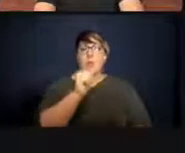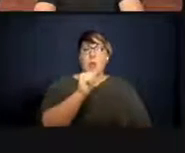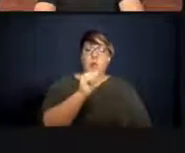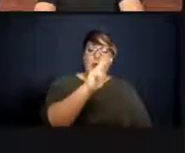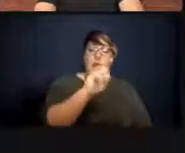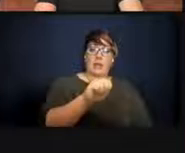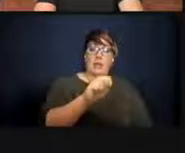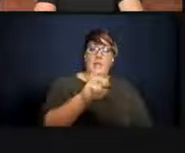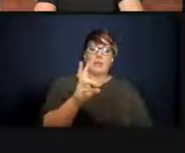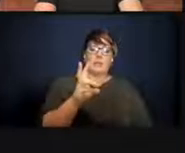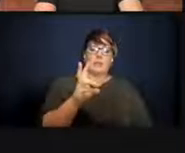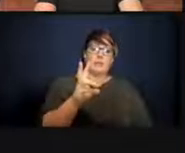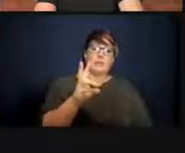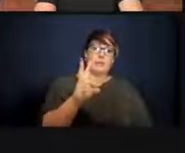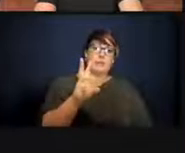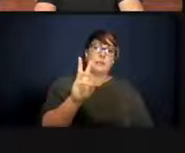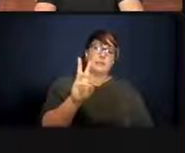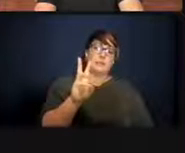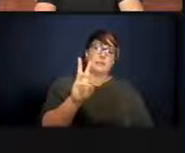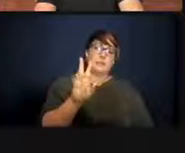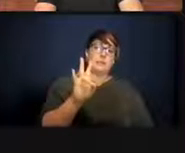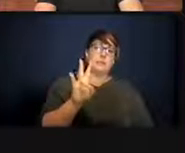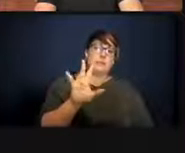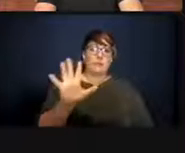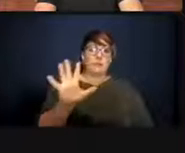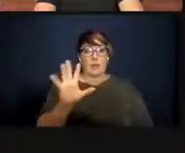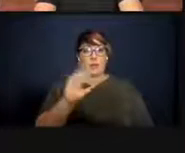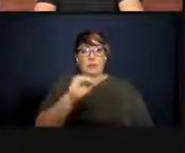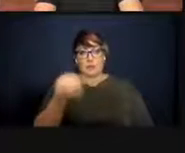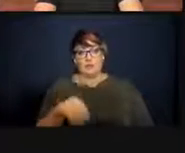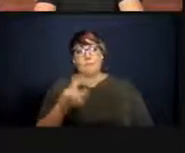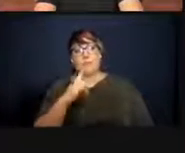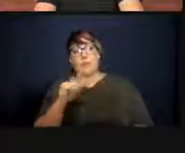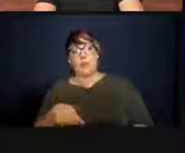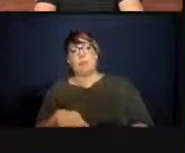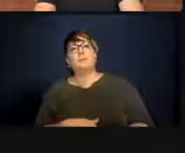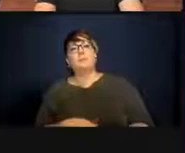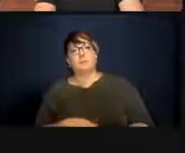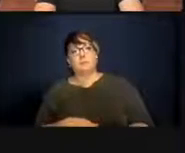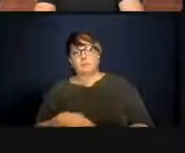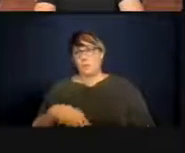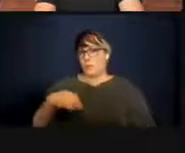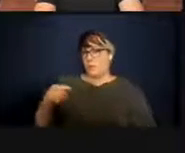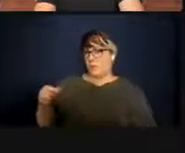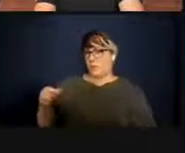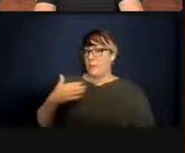مدارسنا المحلية. إذا تجتمع كل هذه الأمور وكل هذه الأرقام معا،